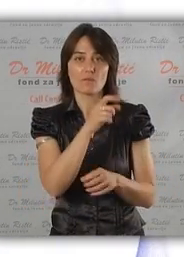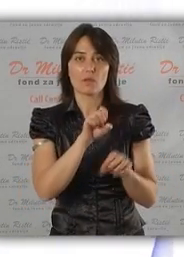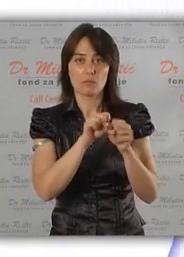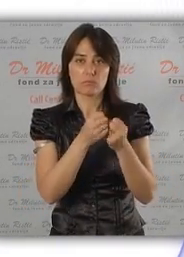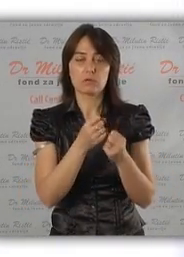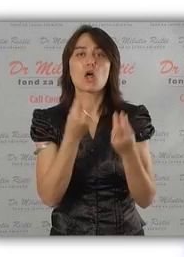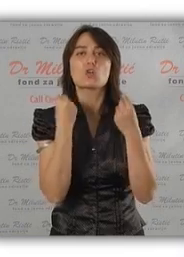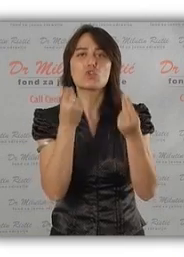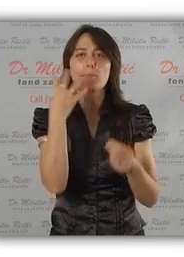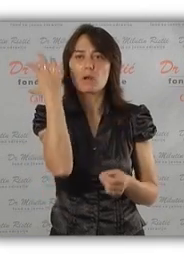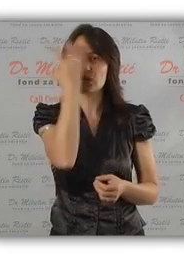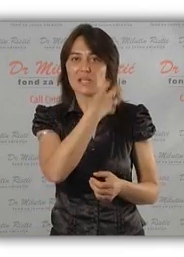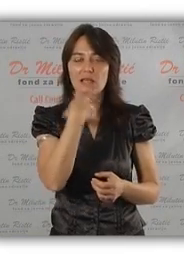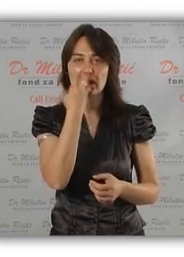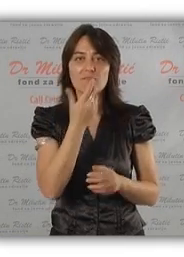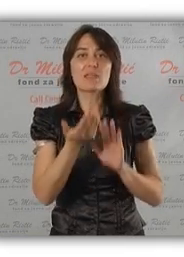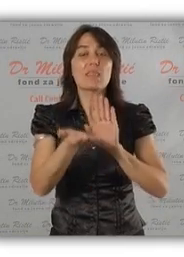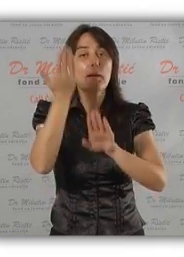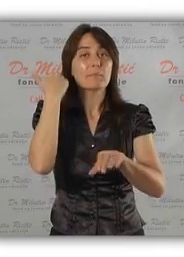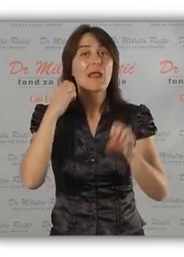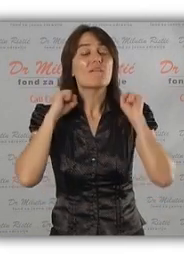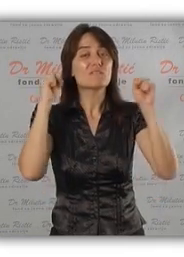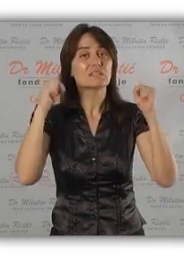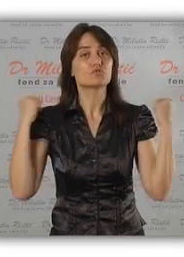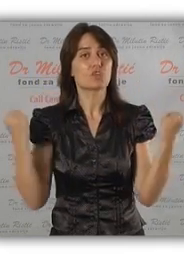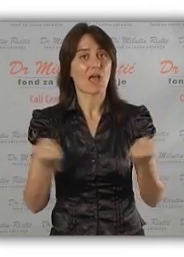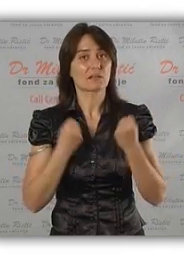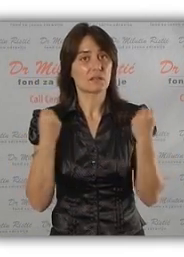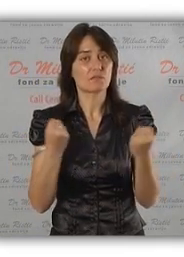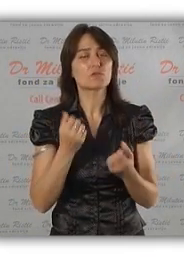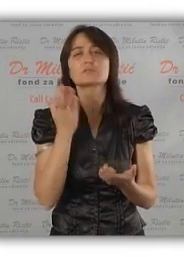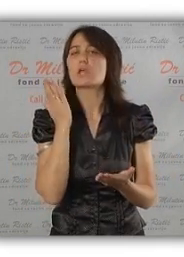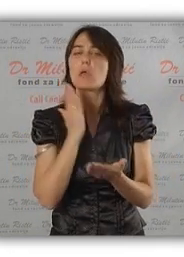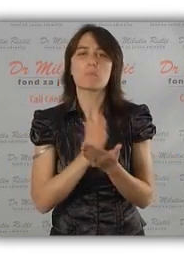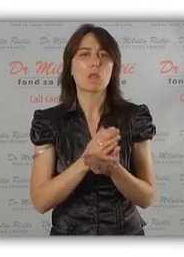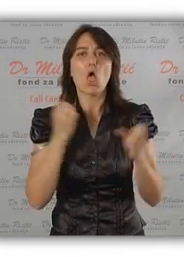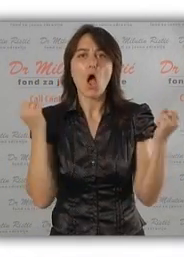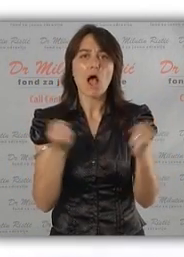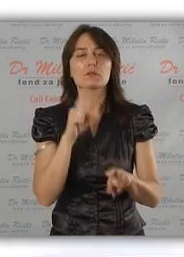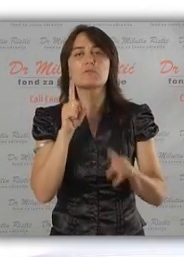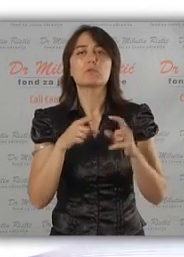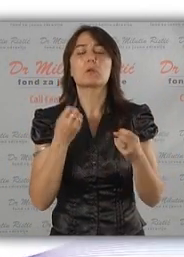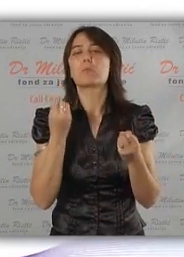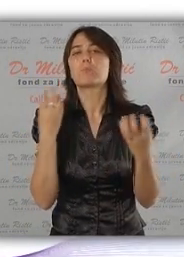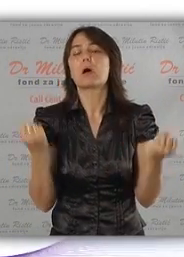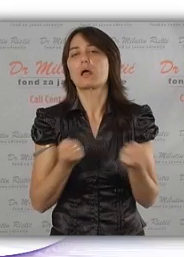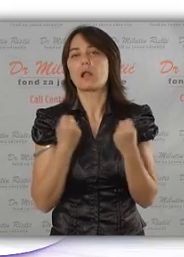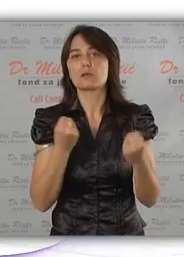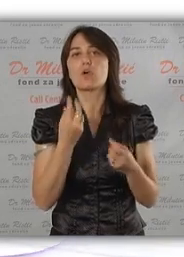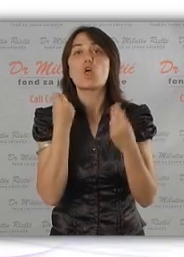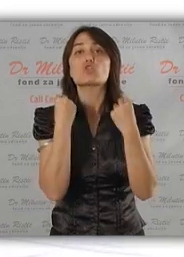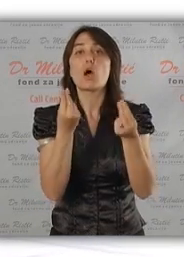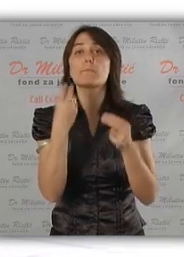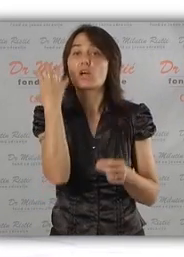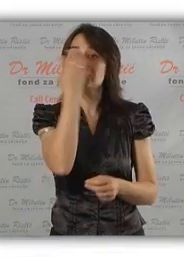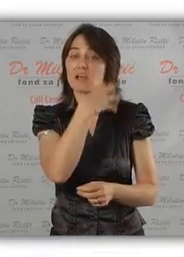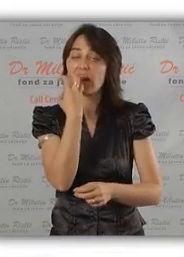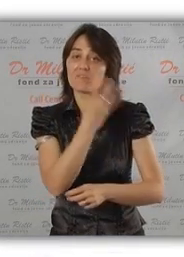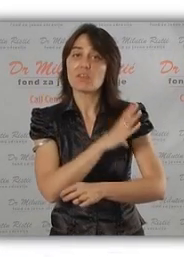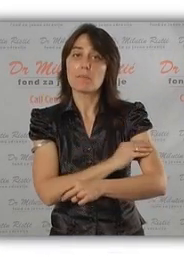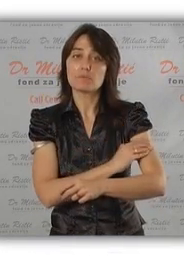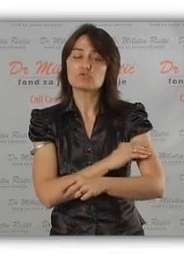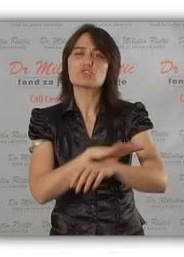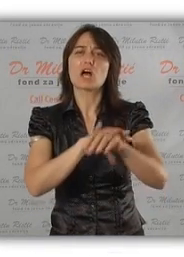Najbitnija prevencija novih ruptura je dobro zagrevanje pacijenta pre fizičke aktivnosti, bilo aktivne ili